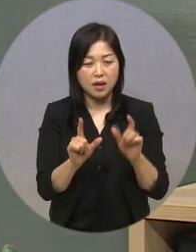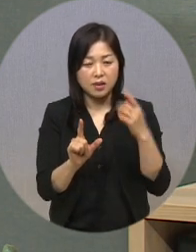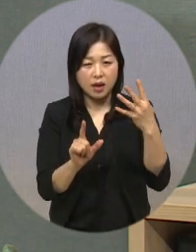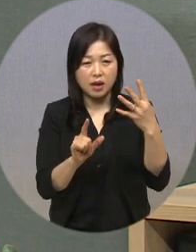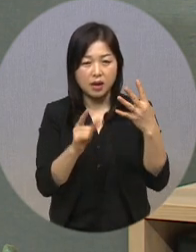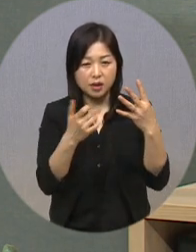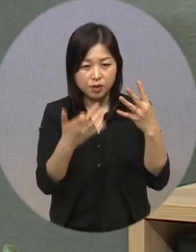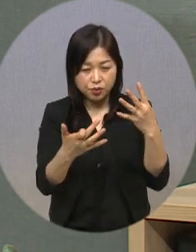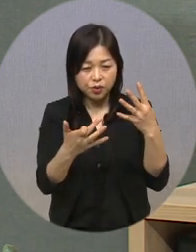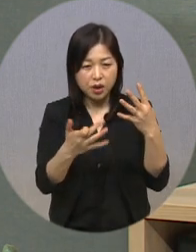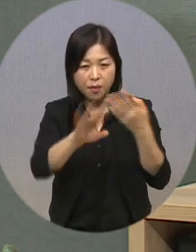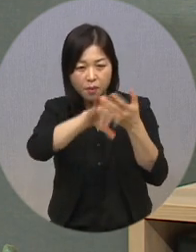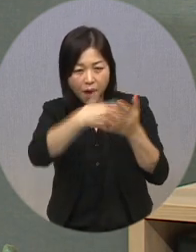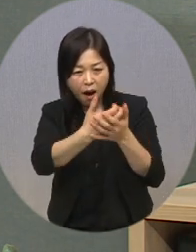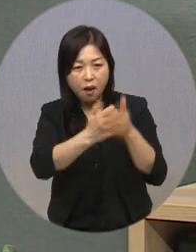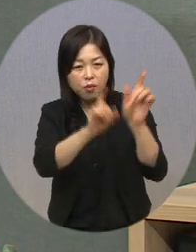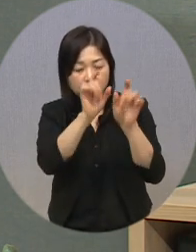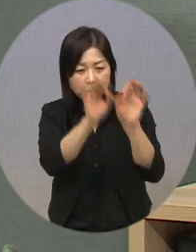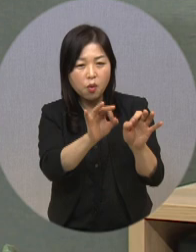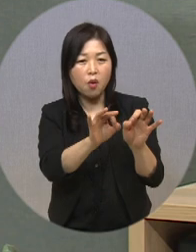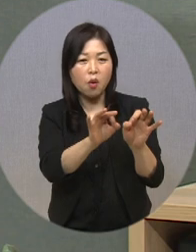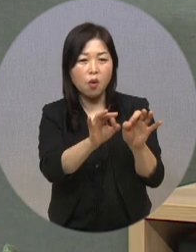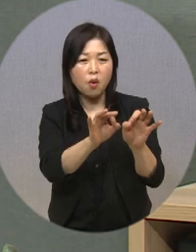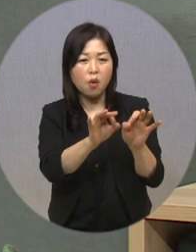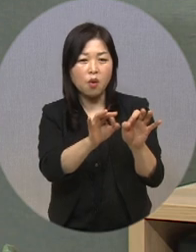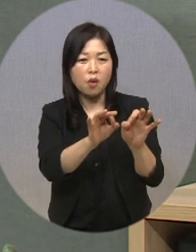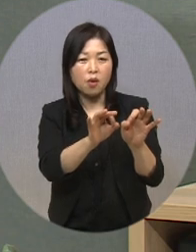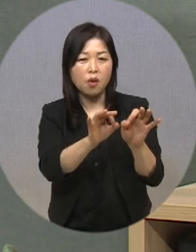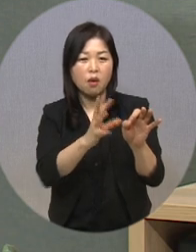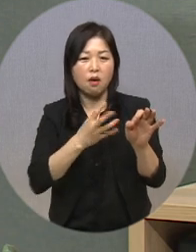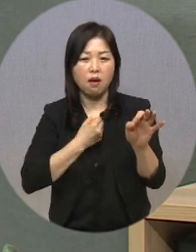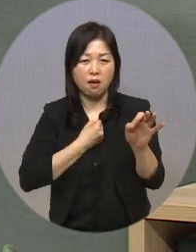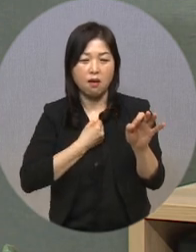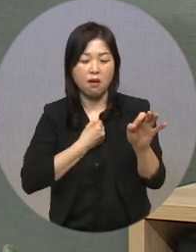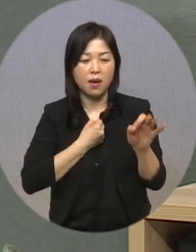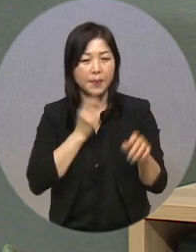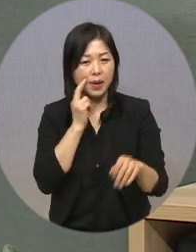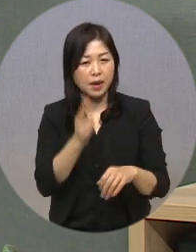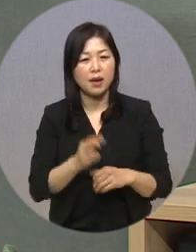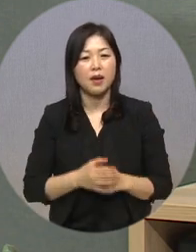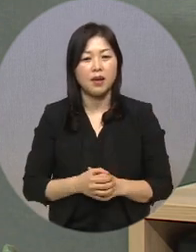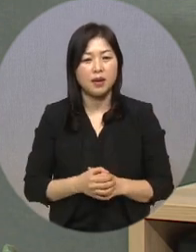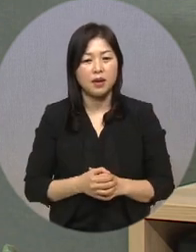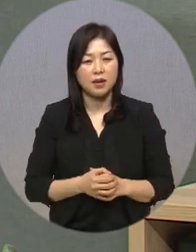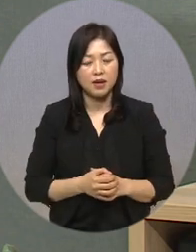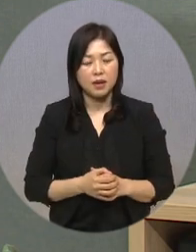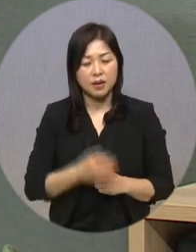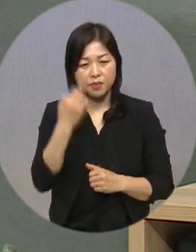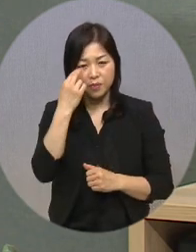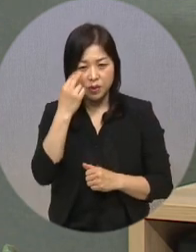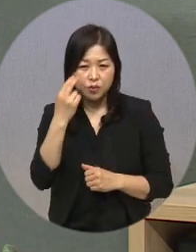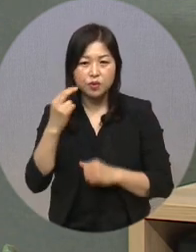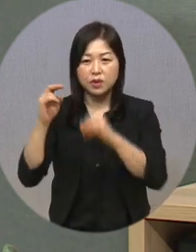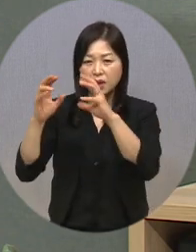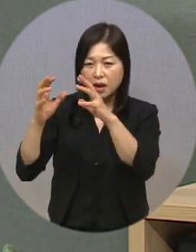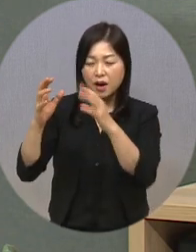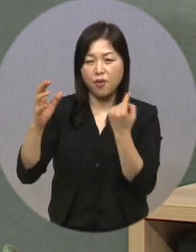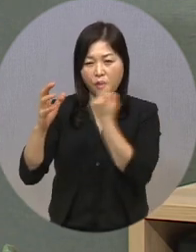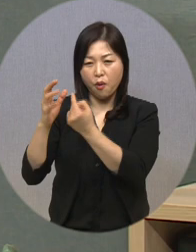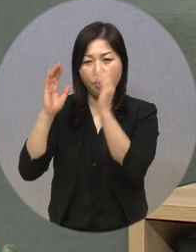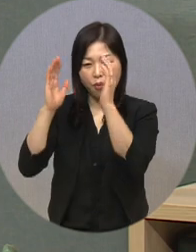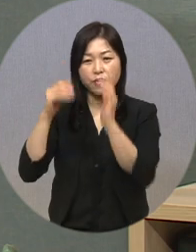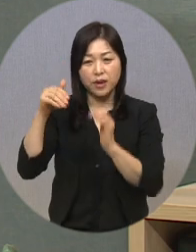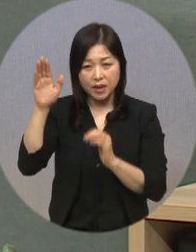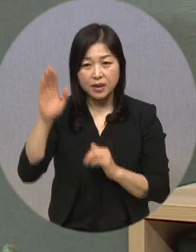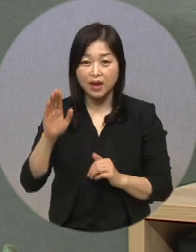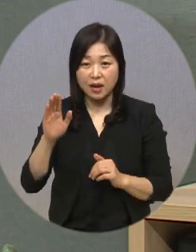4.19의 참상을 지켜보면서 큰 충격을 받고 미국 유학길을 선택하셨다